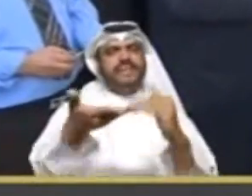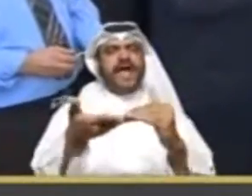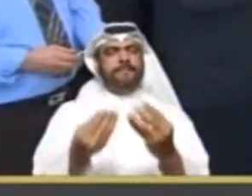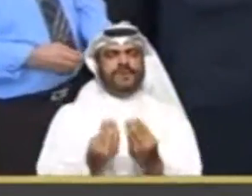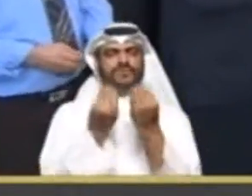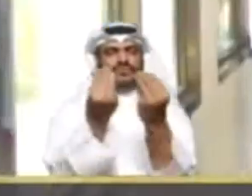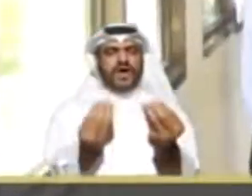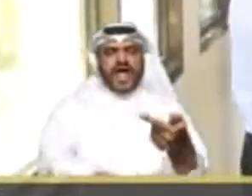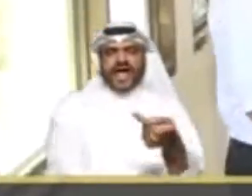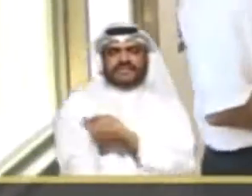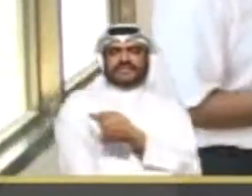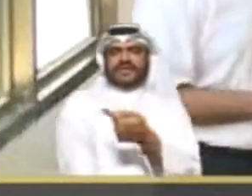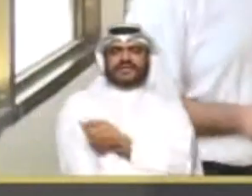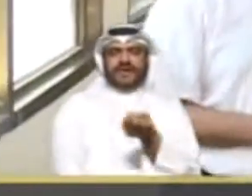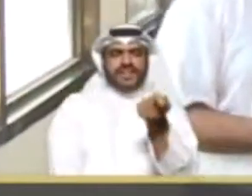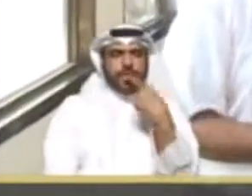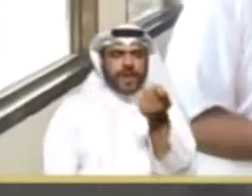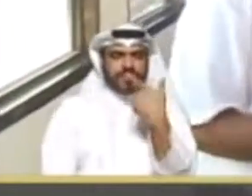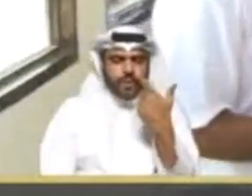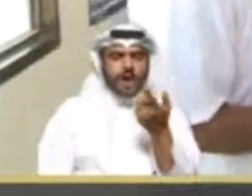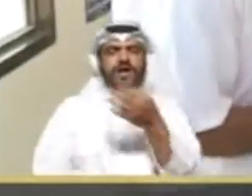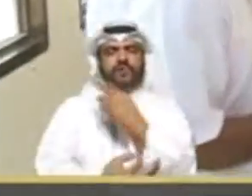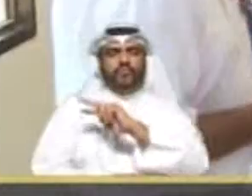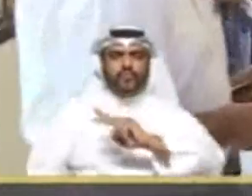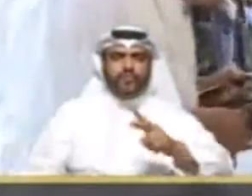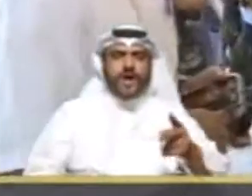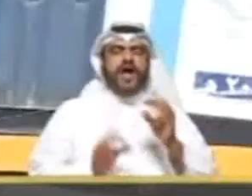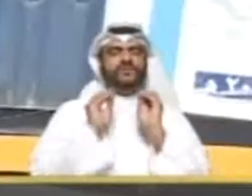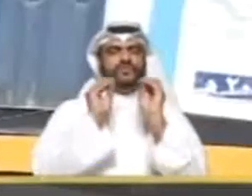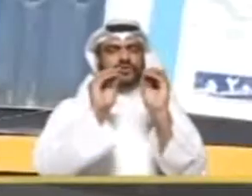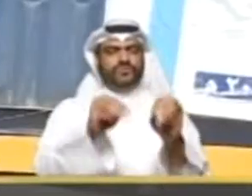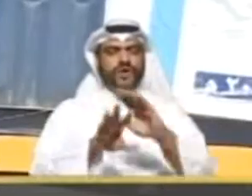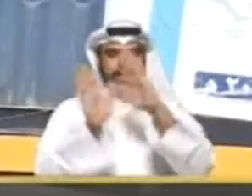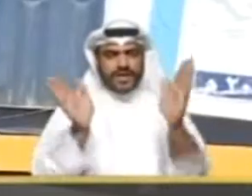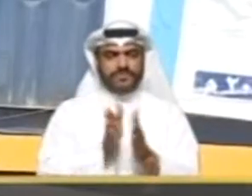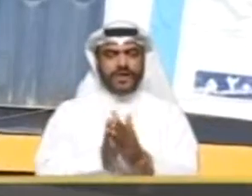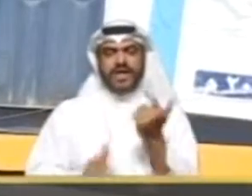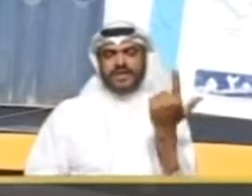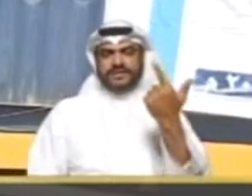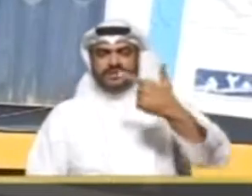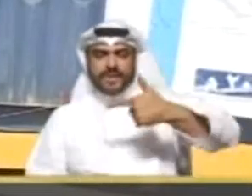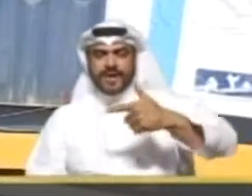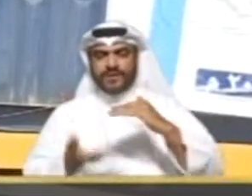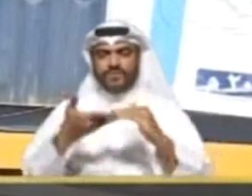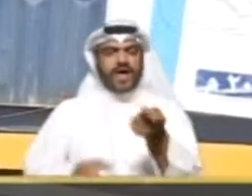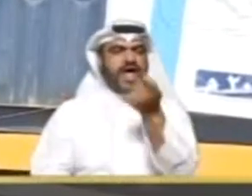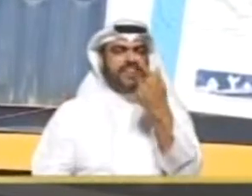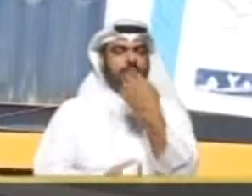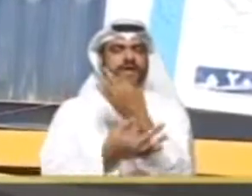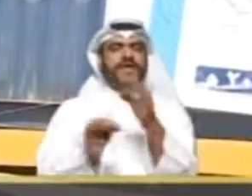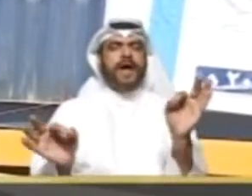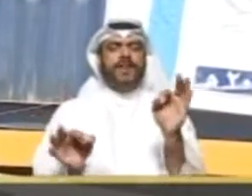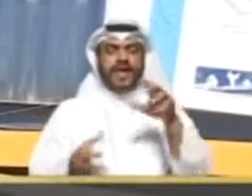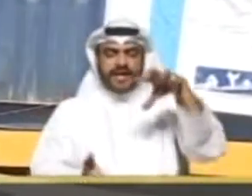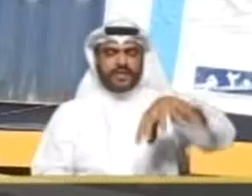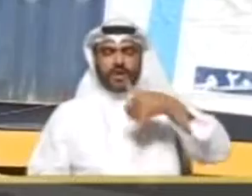للقطاع الصحي في اليمن، والذي توفر فيه دولة الكويت 70% من المستلزمات الدوائية